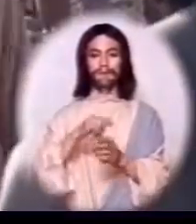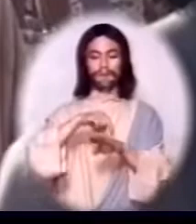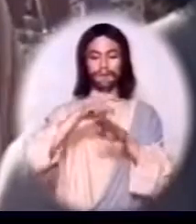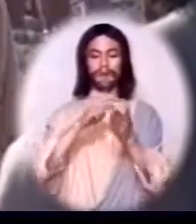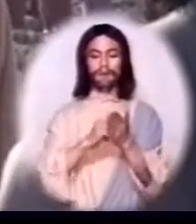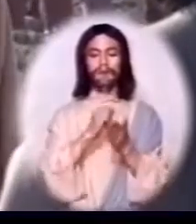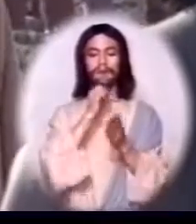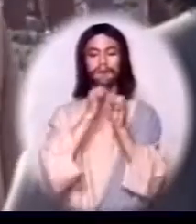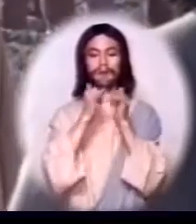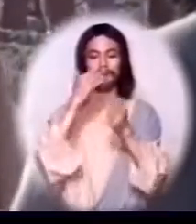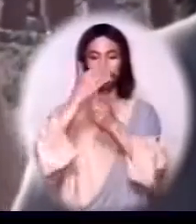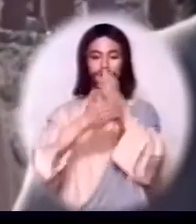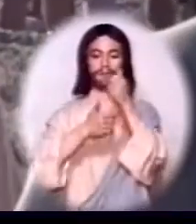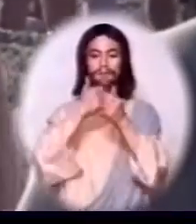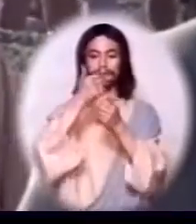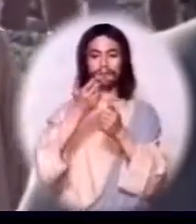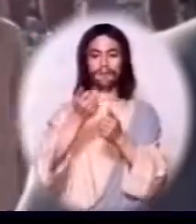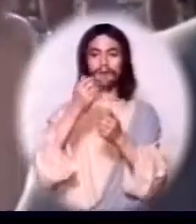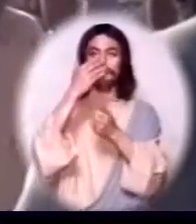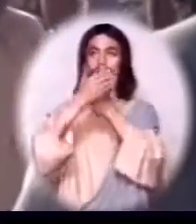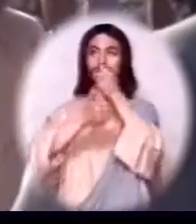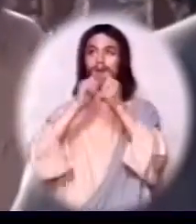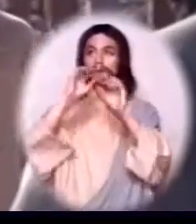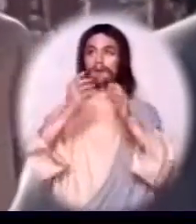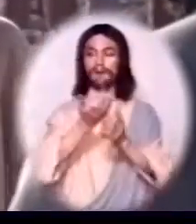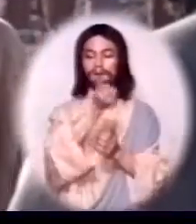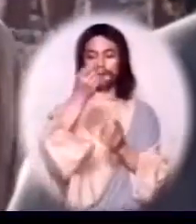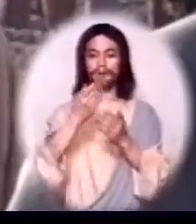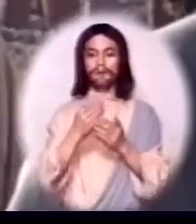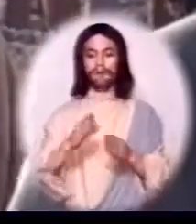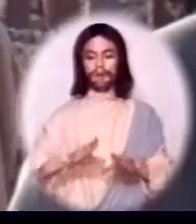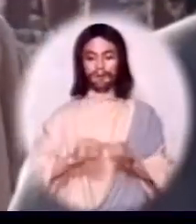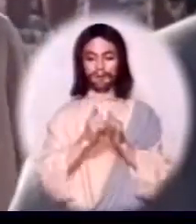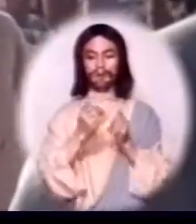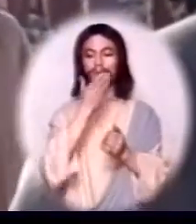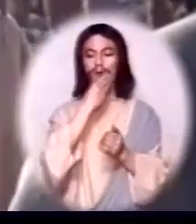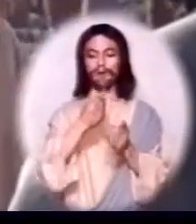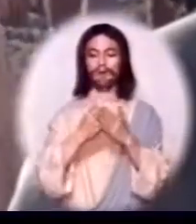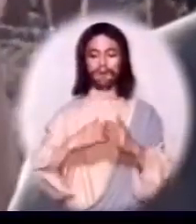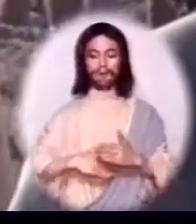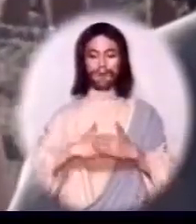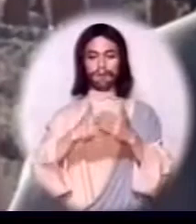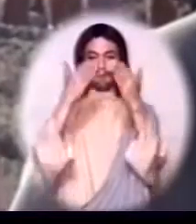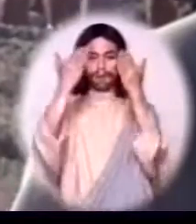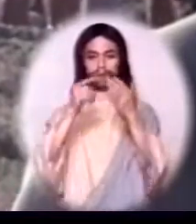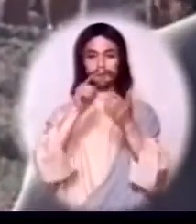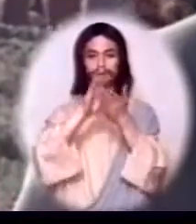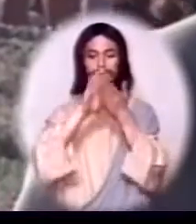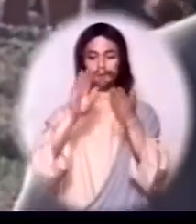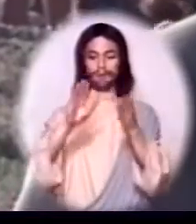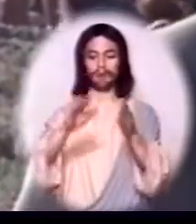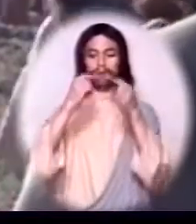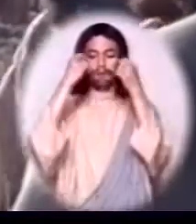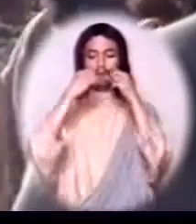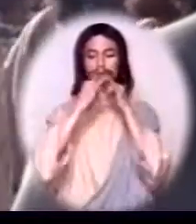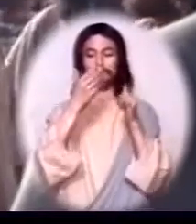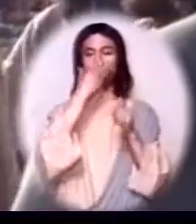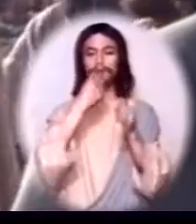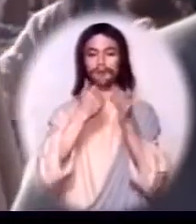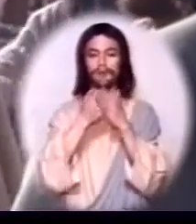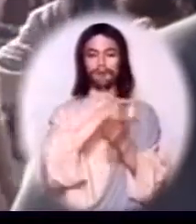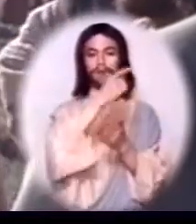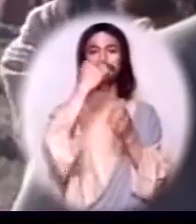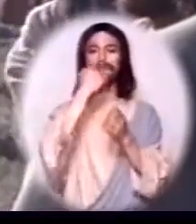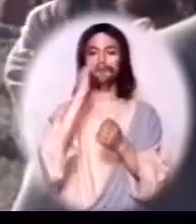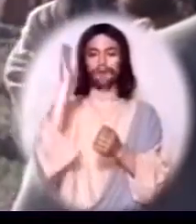심령이 가난한 자는 복이 있나니 하나님의 나라가 너희 것이며 이제 주린 자는 복이 있나니 저희가 배부름을 얻을 것이며 이제 우는 자는